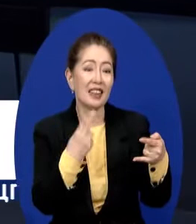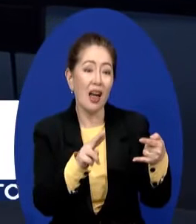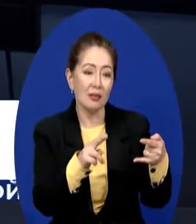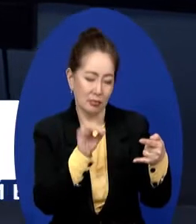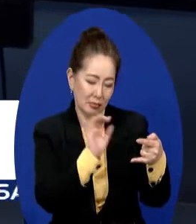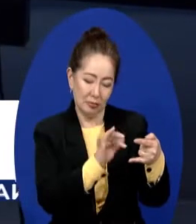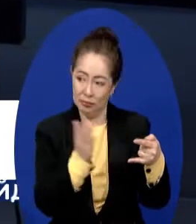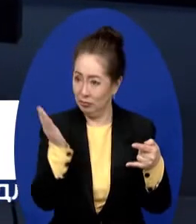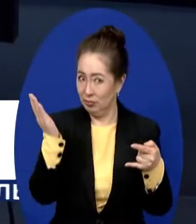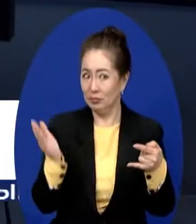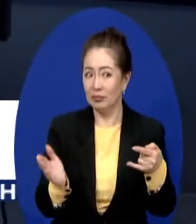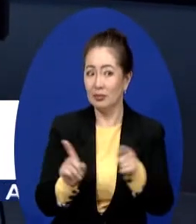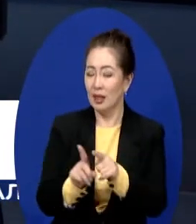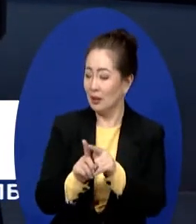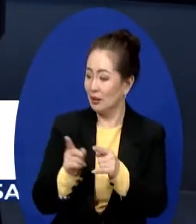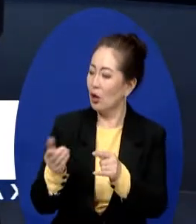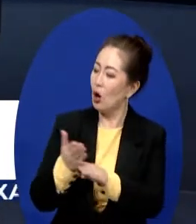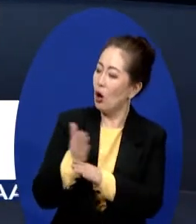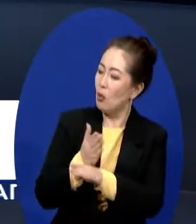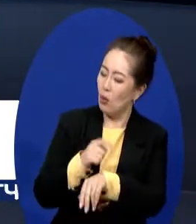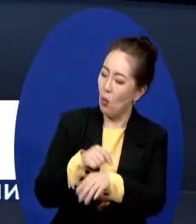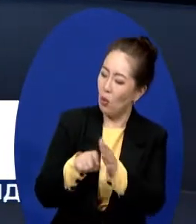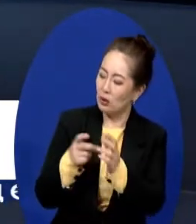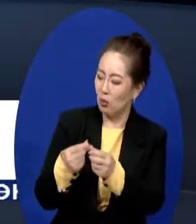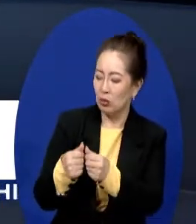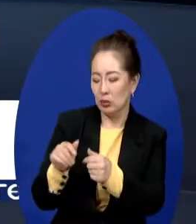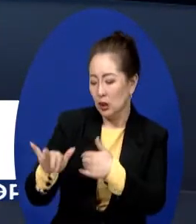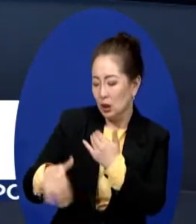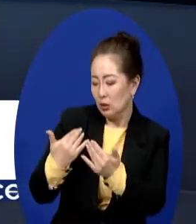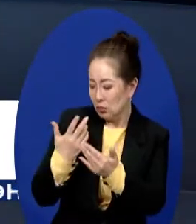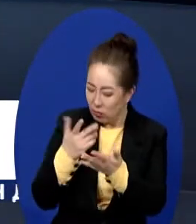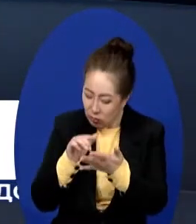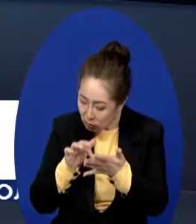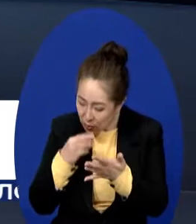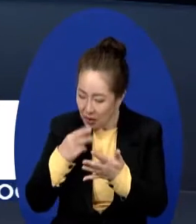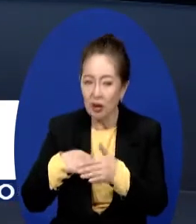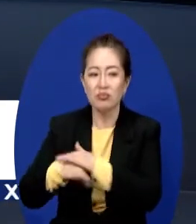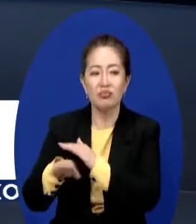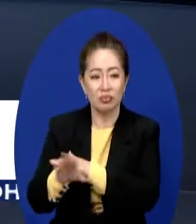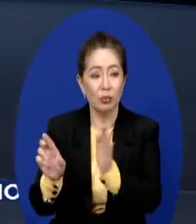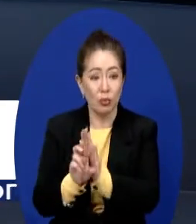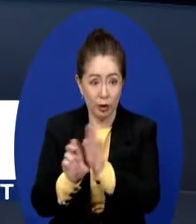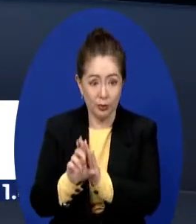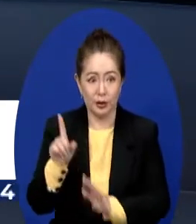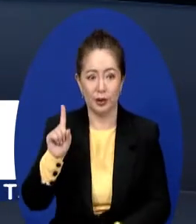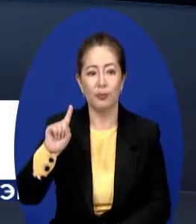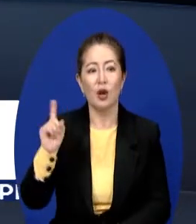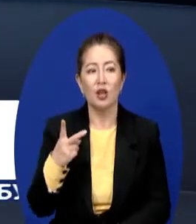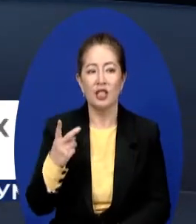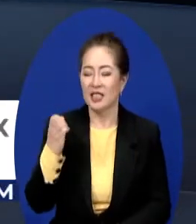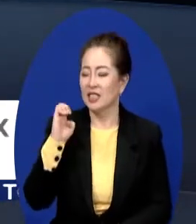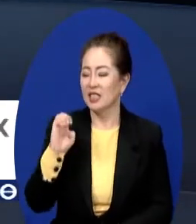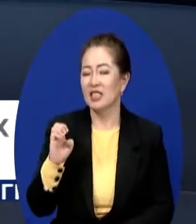өнгөрсөн хугацаанд нөхөж төлөх шаардлагатай хугацааныхаа мэдээллийг авах боломжтой. За үүнээс гадна e-баримт